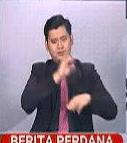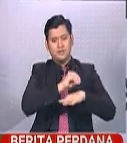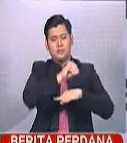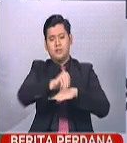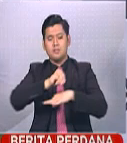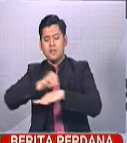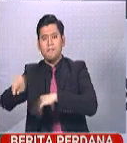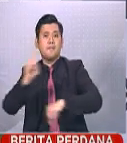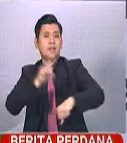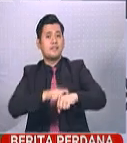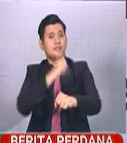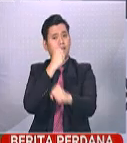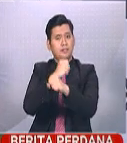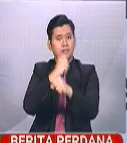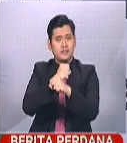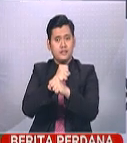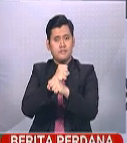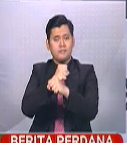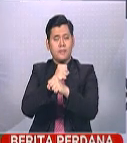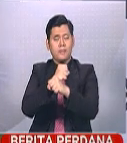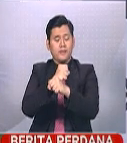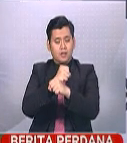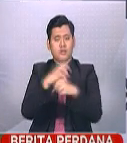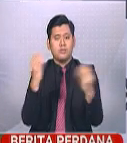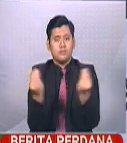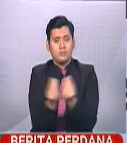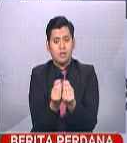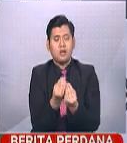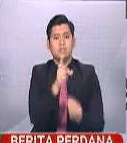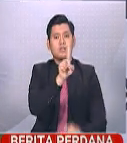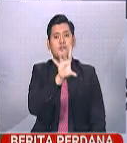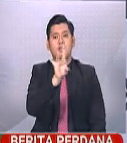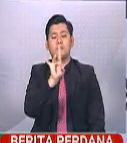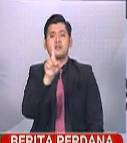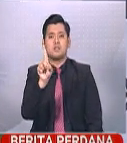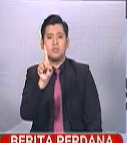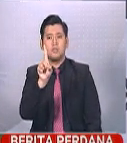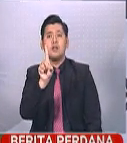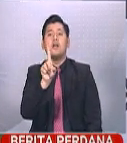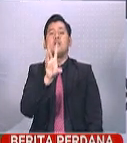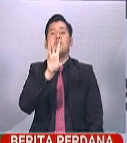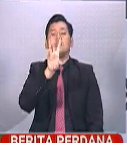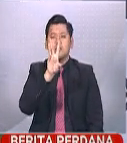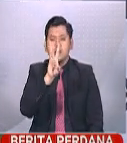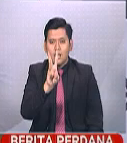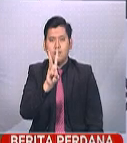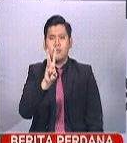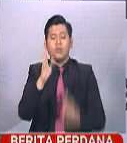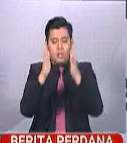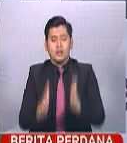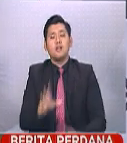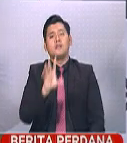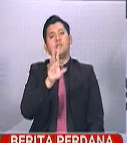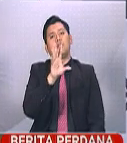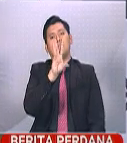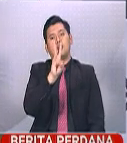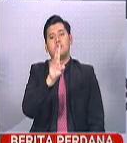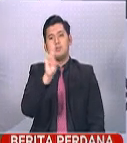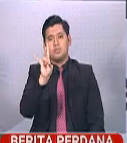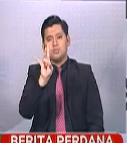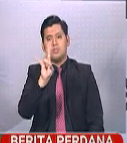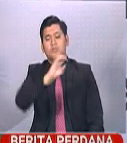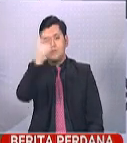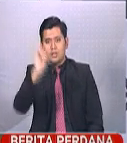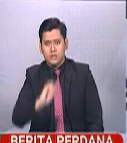dan daripada jumlah 181 67% iaitu 122